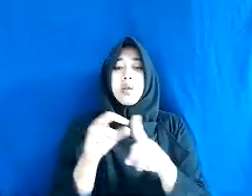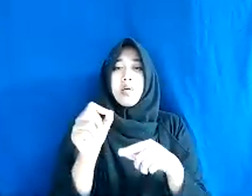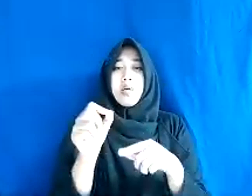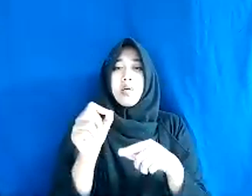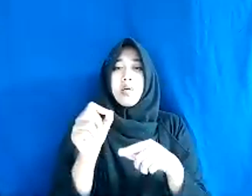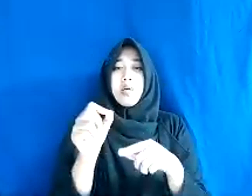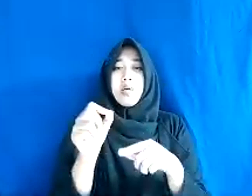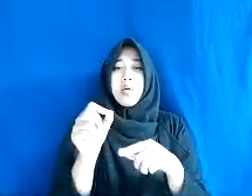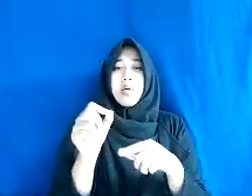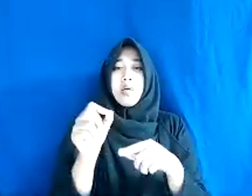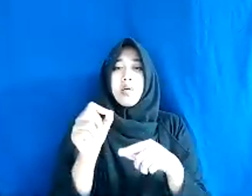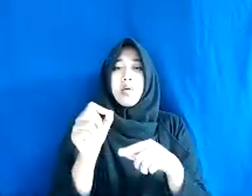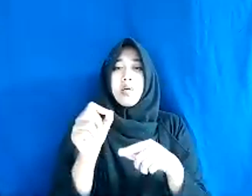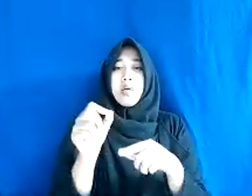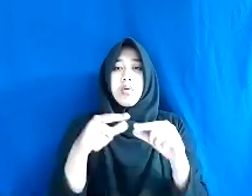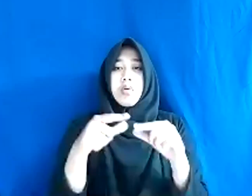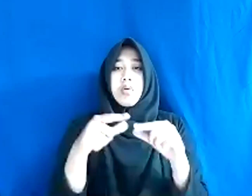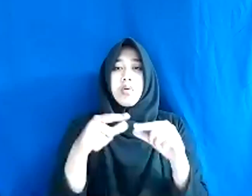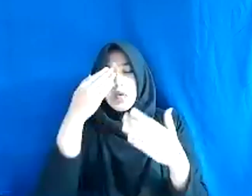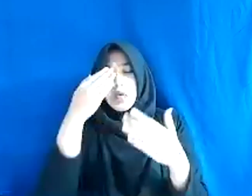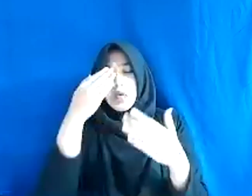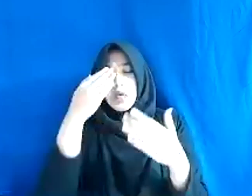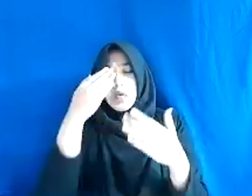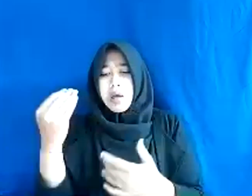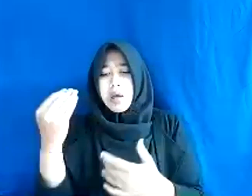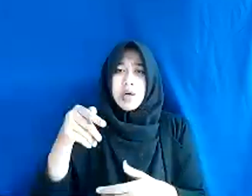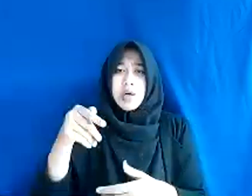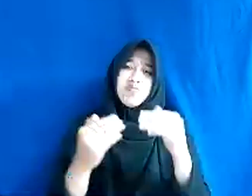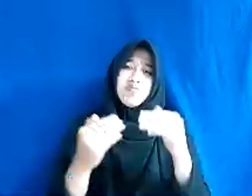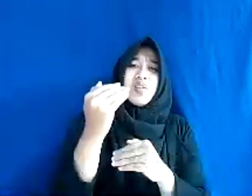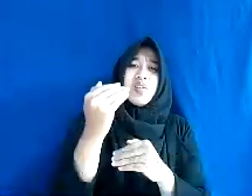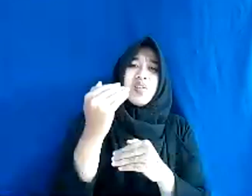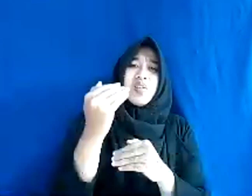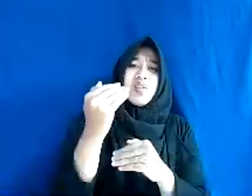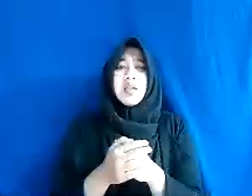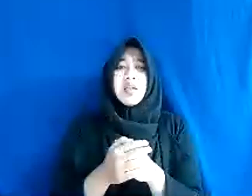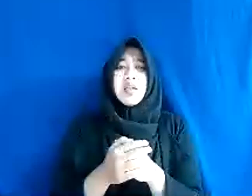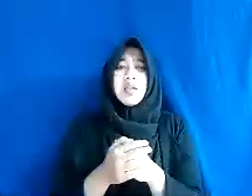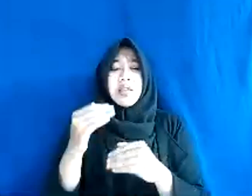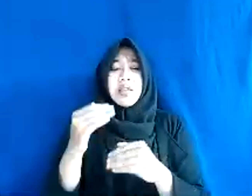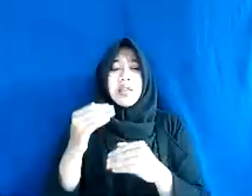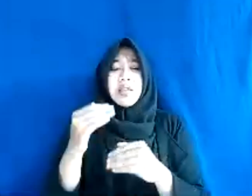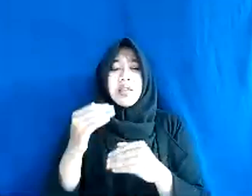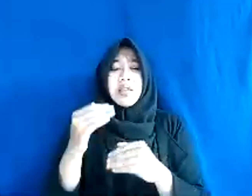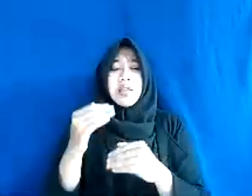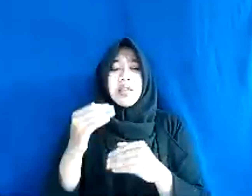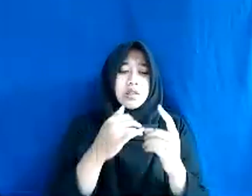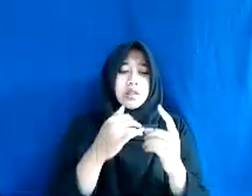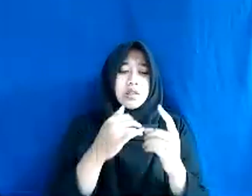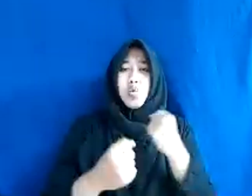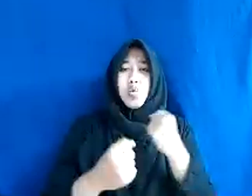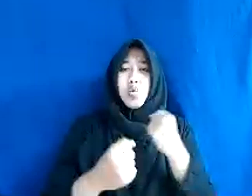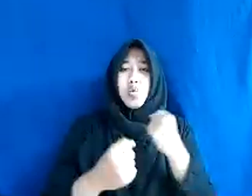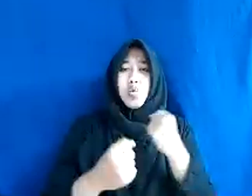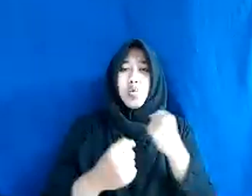di tingkatan masyarakat kita sudah berupaya untuk menghadirkan pangan lokal, maka tinggal bagaimana kita mendidik pemerintah